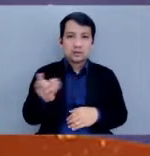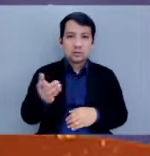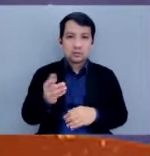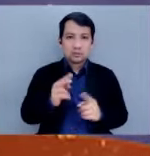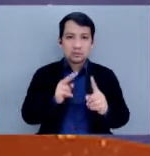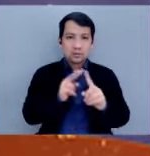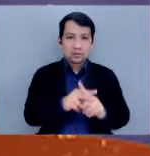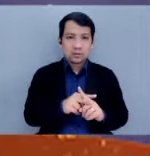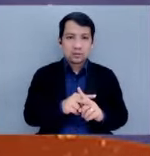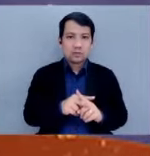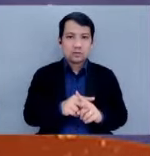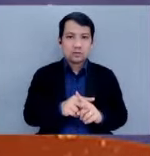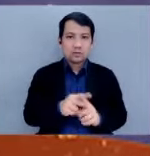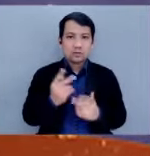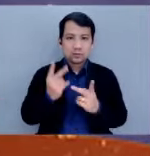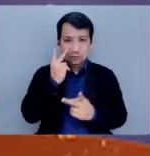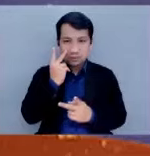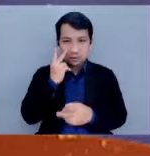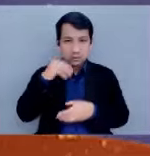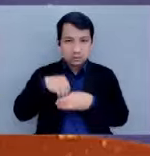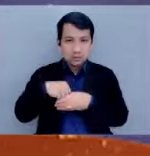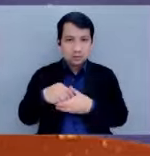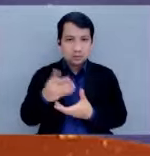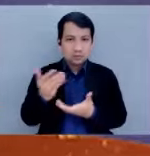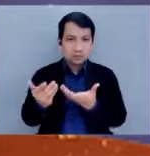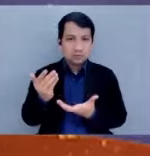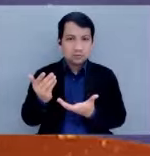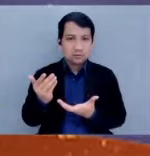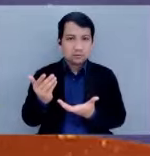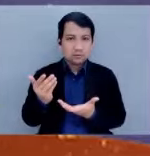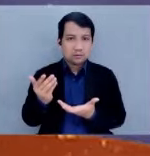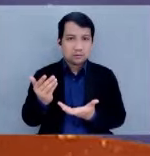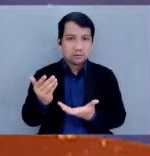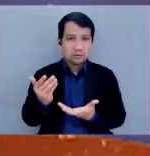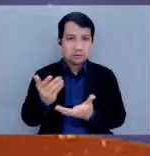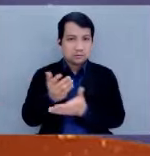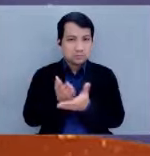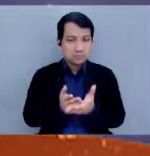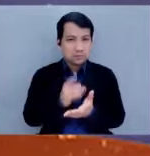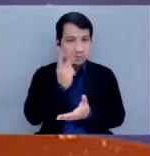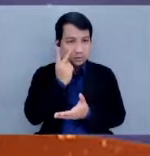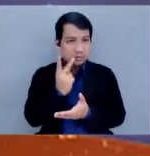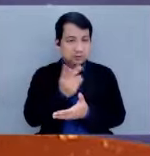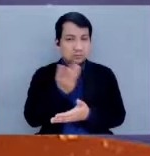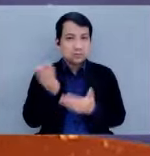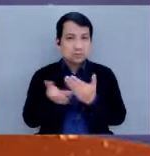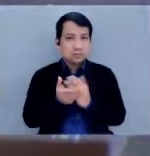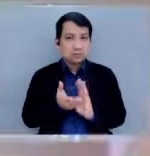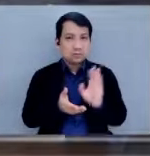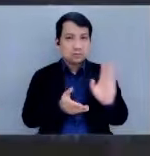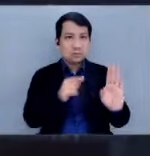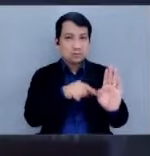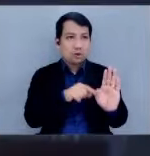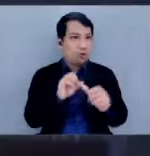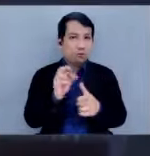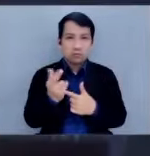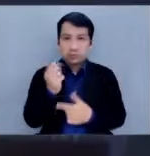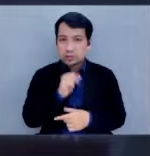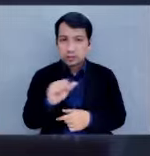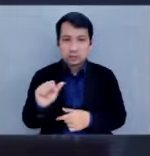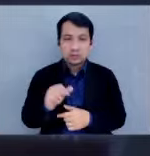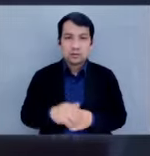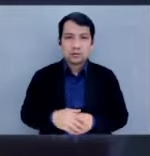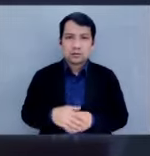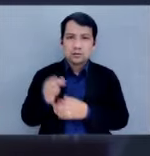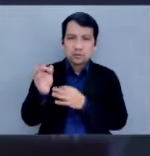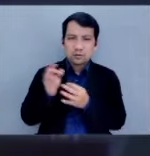So we will look into that. Kung meron pong something that's gonna be filed against him or anything. Paliwanag naman ng